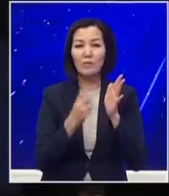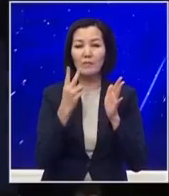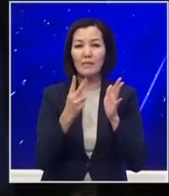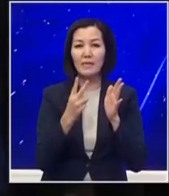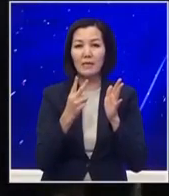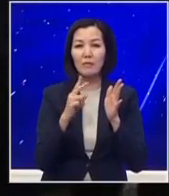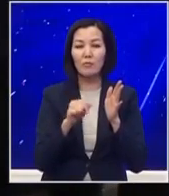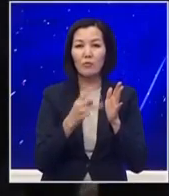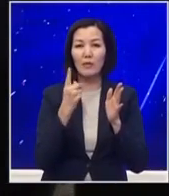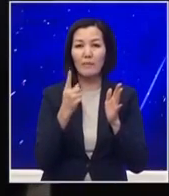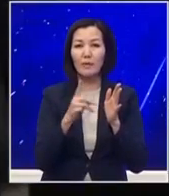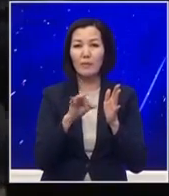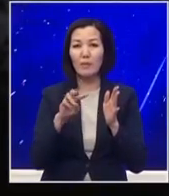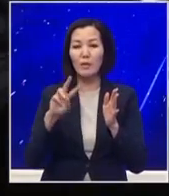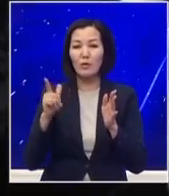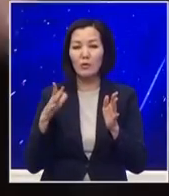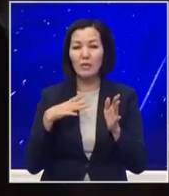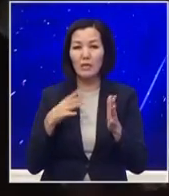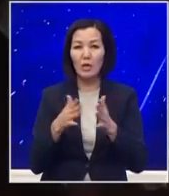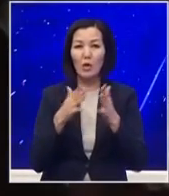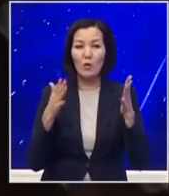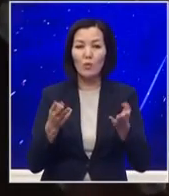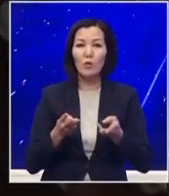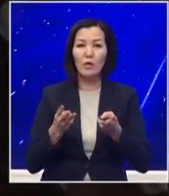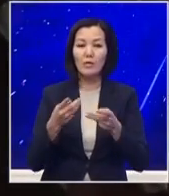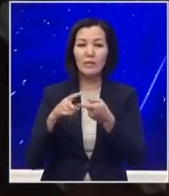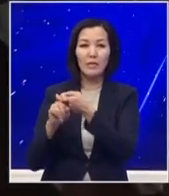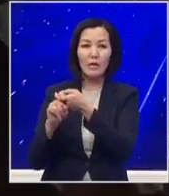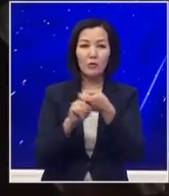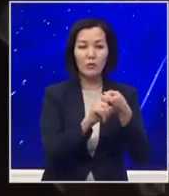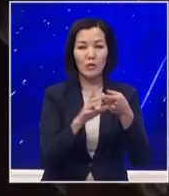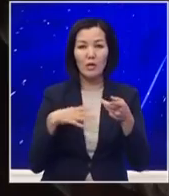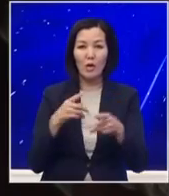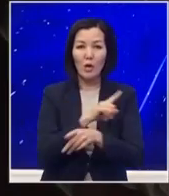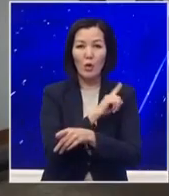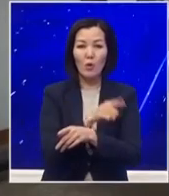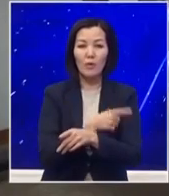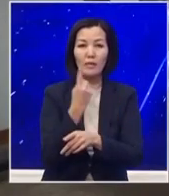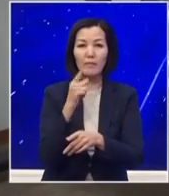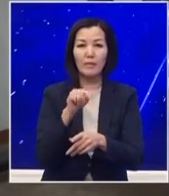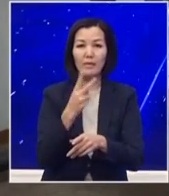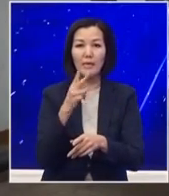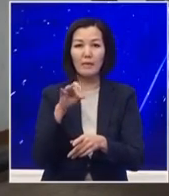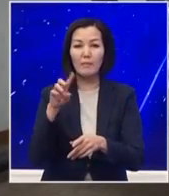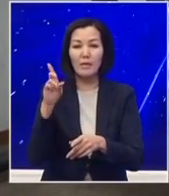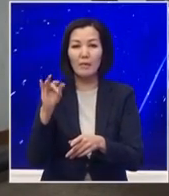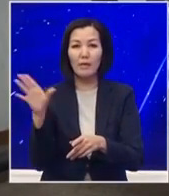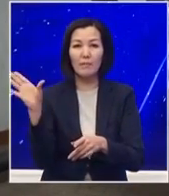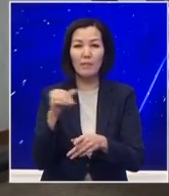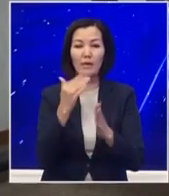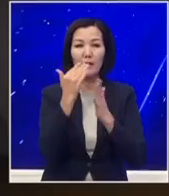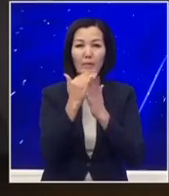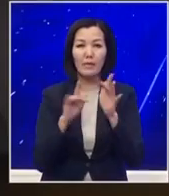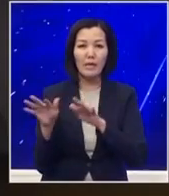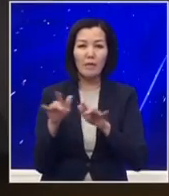472,1 миллион теңге. Үйдегі жылу мына үлкен қазандықтан жіберіледі. Қуаттылығы 1,2 мегаватт. Мұнда бәрі арнайы бағдарлама